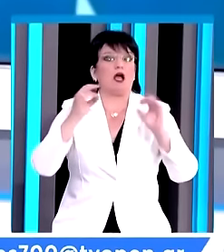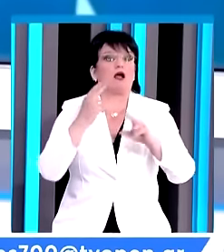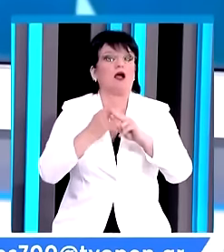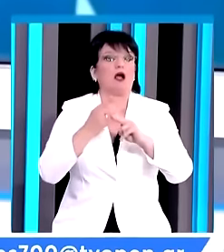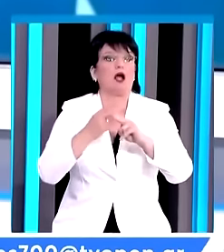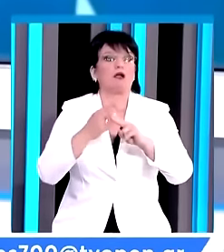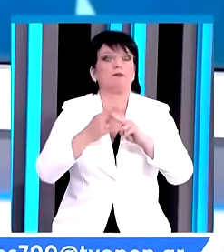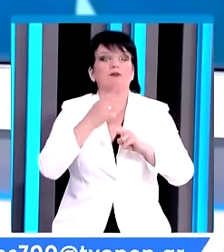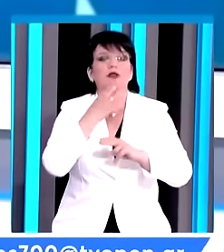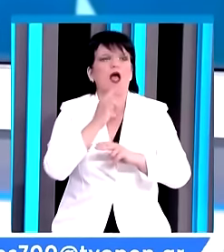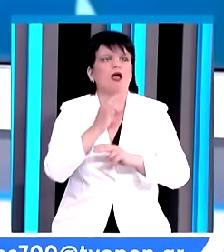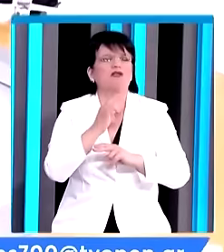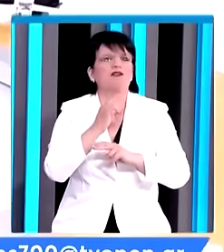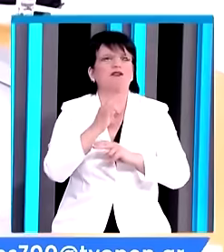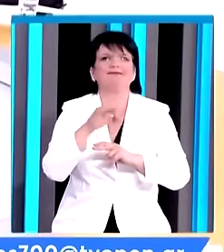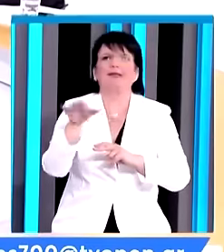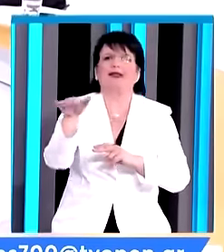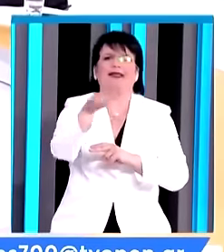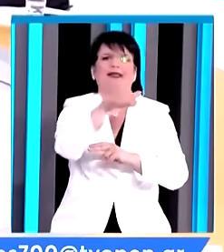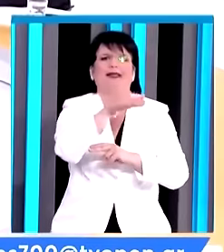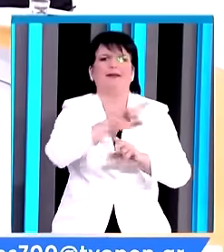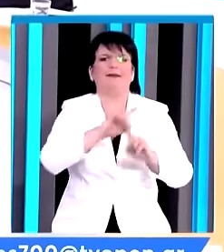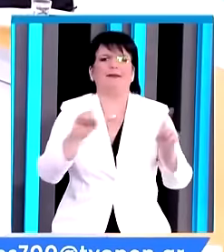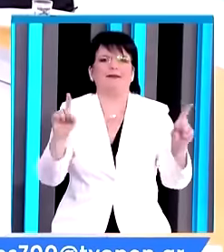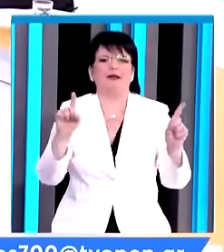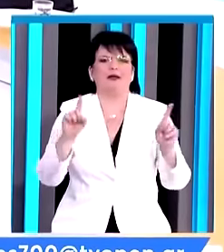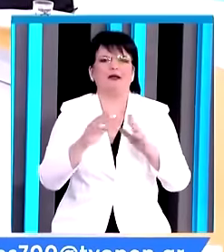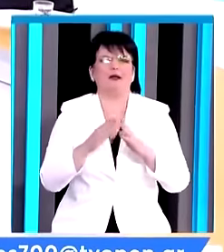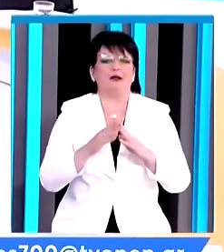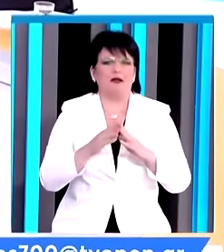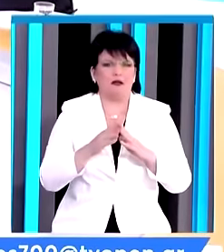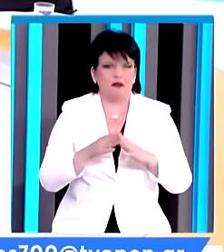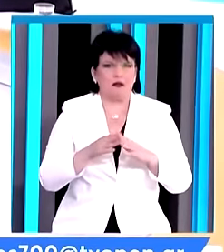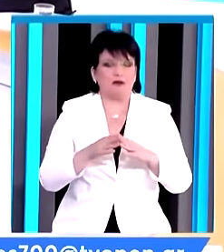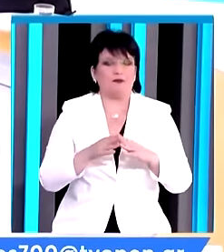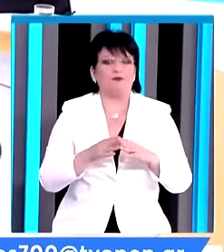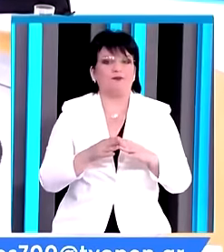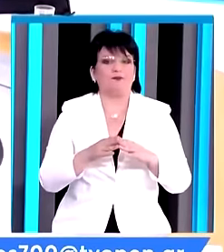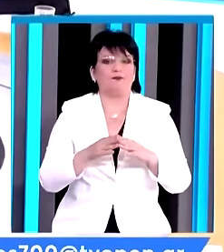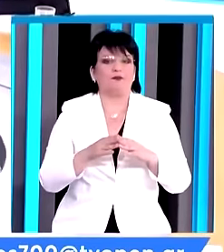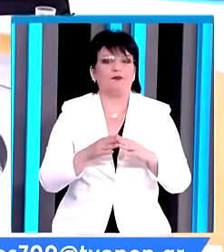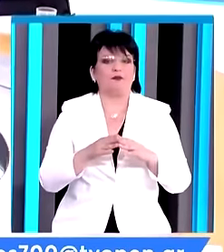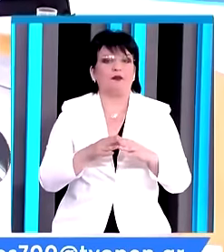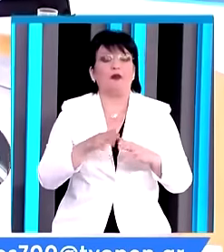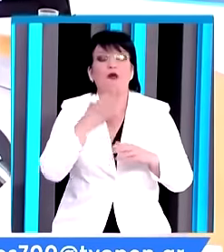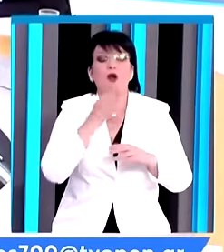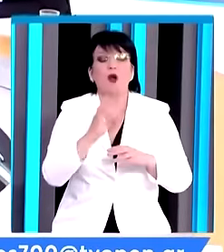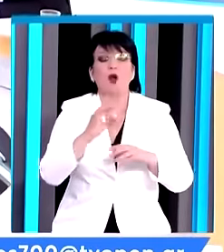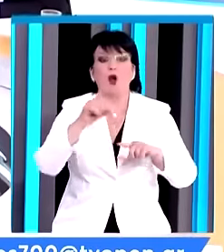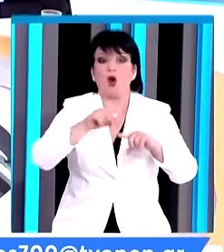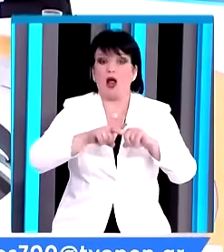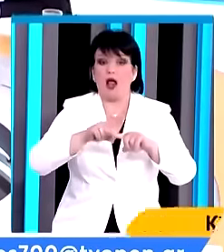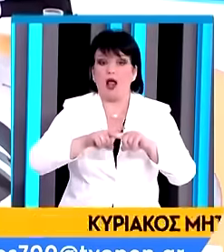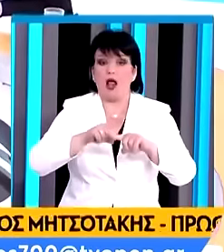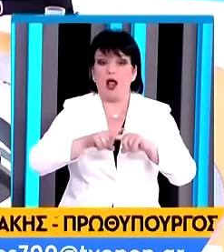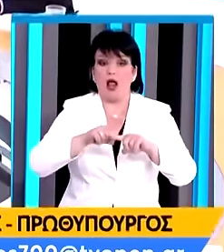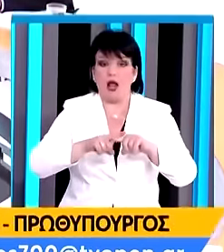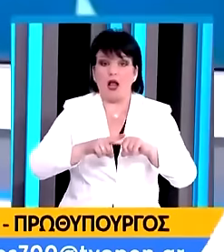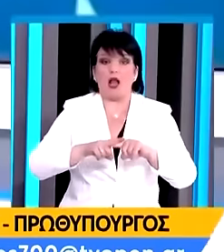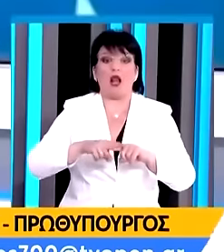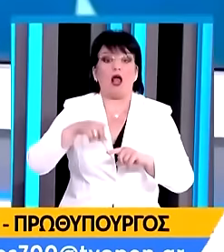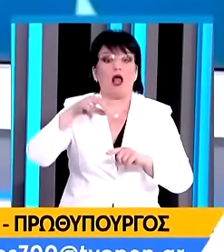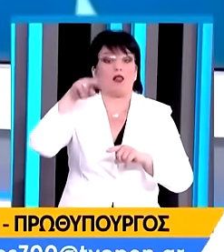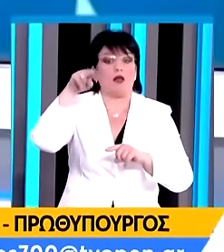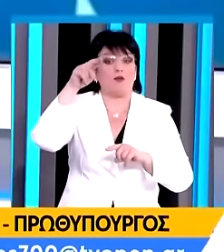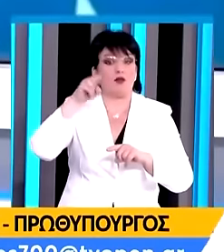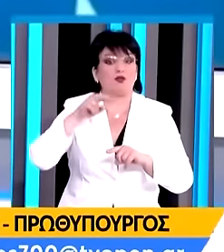να υποτιμήσουμε το πρόβλημα, ότι αν δει κανείς τα διαχρονικά στοιχεία του πληθωρισμού πενταετίας, η Ελλάδα έχει πολύ χαμηλότερο πληθωρισμό